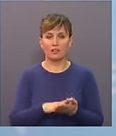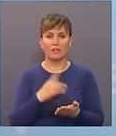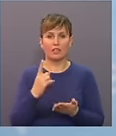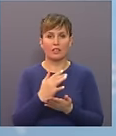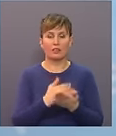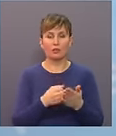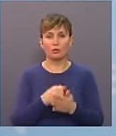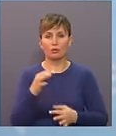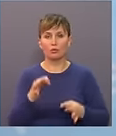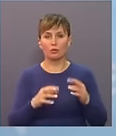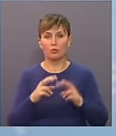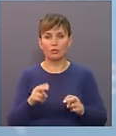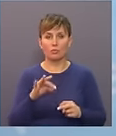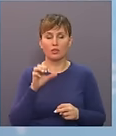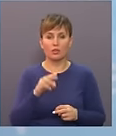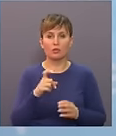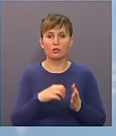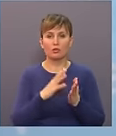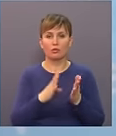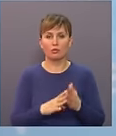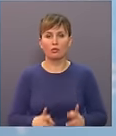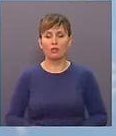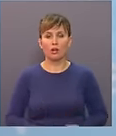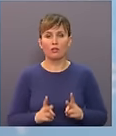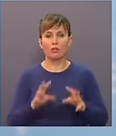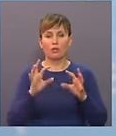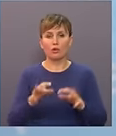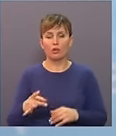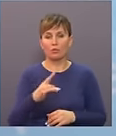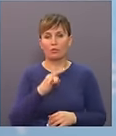реестре досудебного расследования по статье 119 Уголовного кодекса Республики